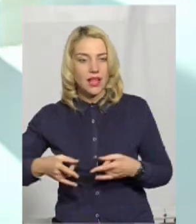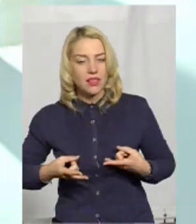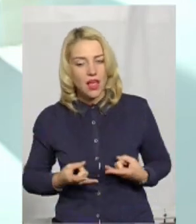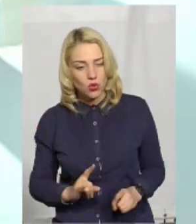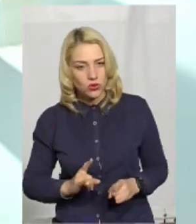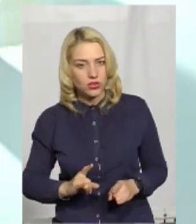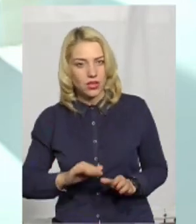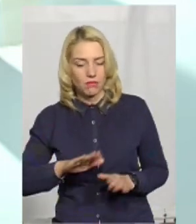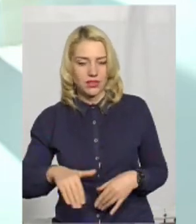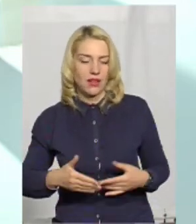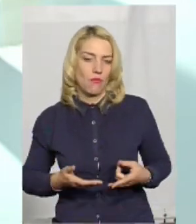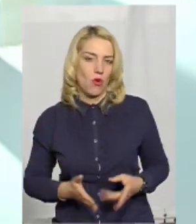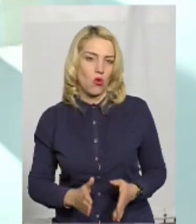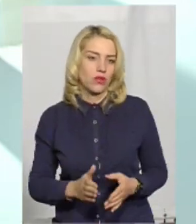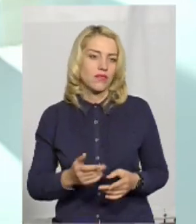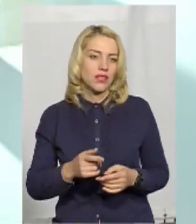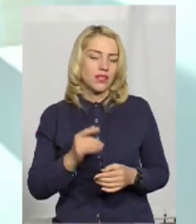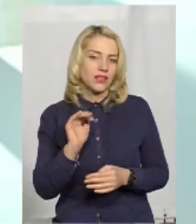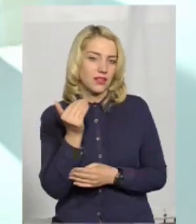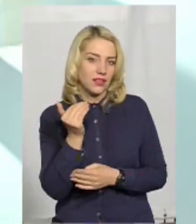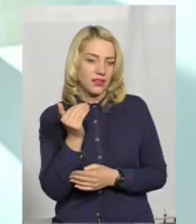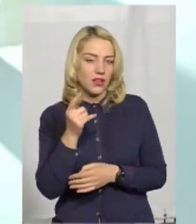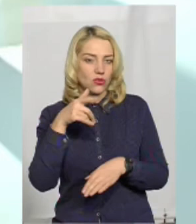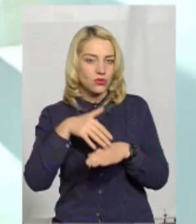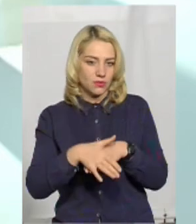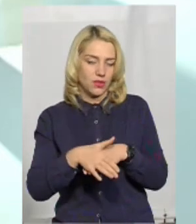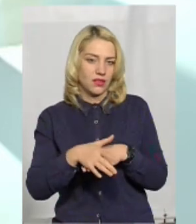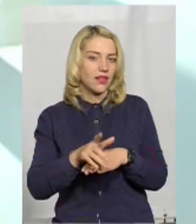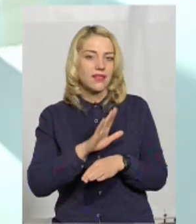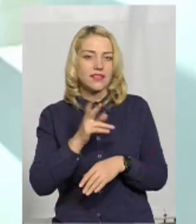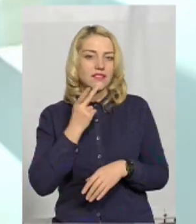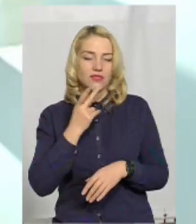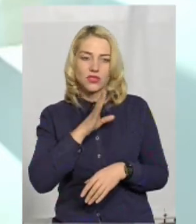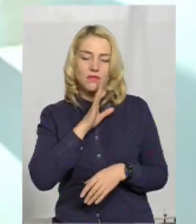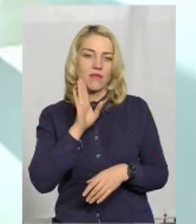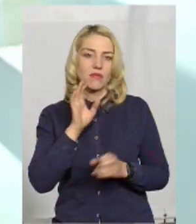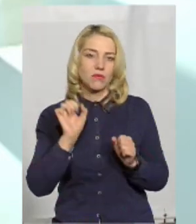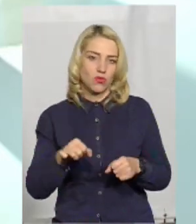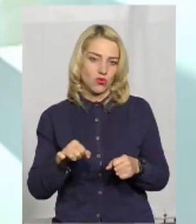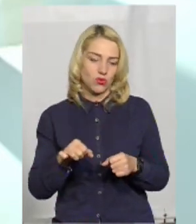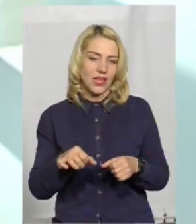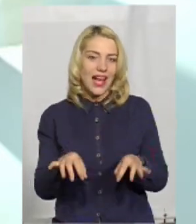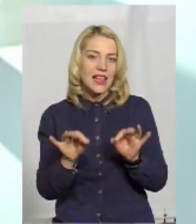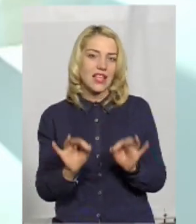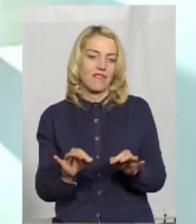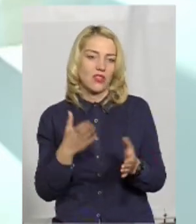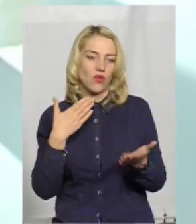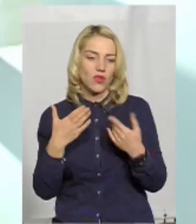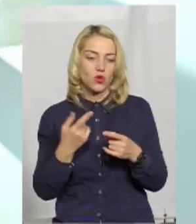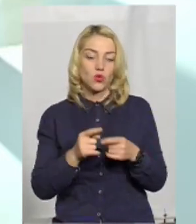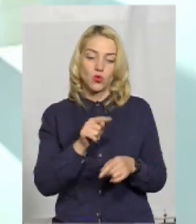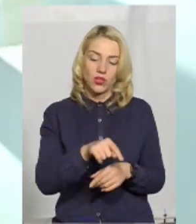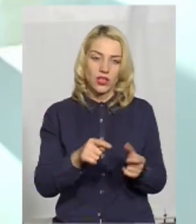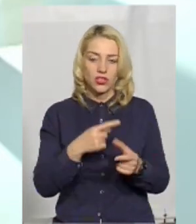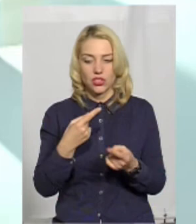Після пологів. Да, після народження дитини. Розумієте, ну не завжди мами можуть адекватно відноситися до тієї чи